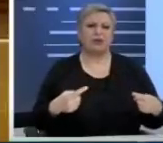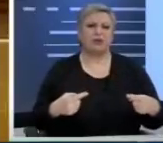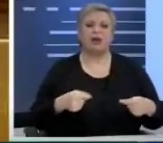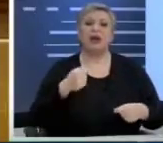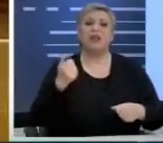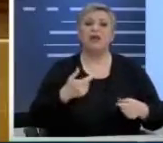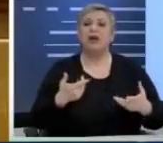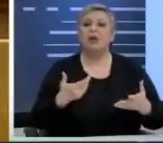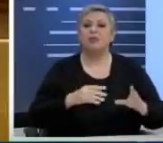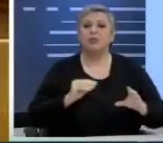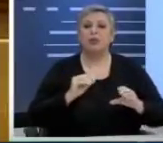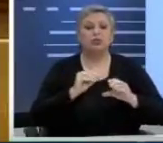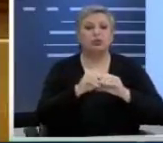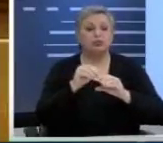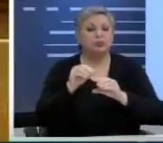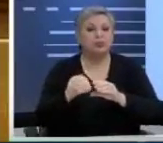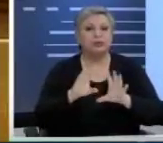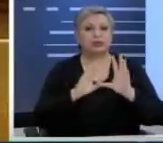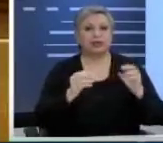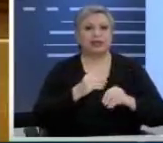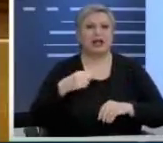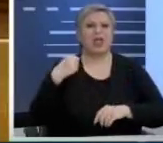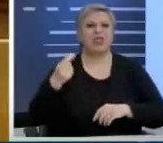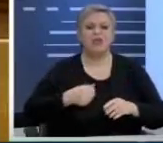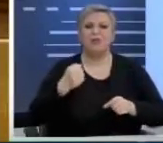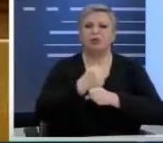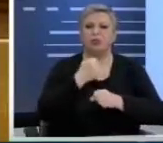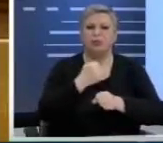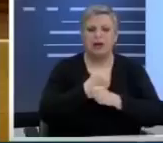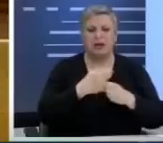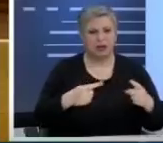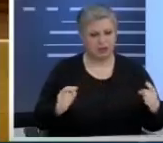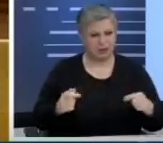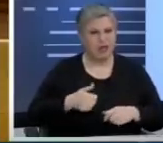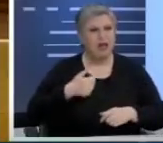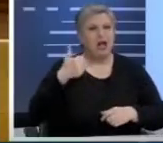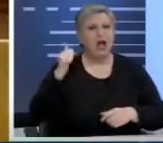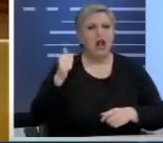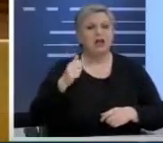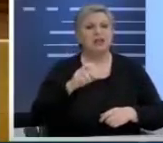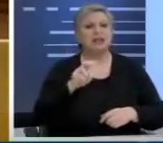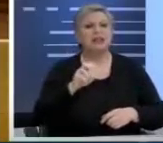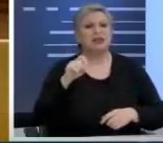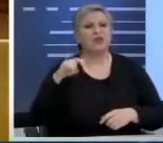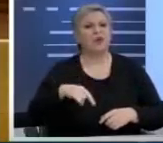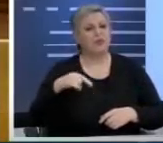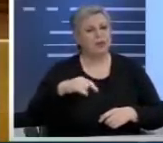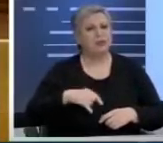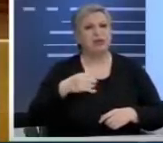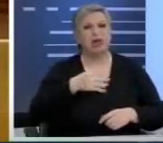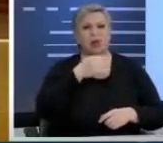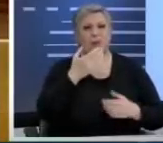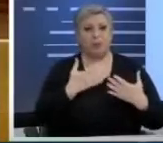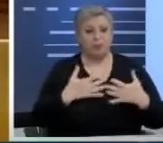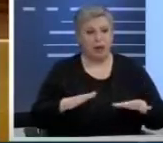πρόγραμμα δημοσίων επενδύσεων, αλλά όπως ανέπτυξε χθες στην ομιλία του ο Χριστόφορος ο Παπαδόπουλος, έχουμε και πολλά άλλα εργαλεία,